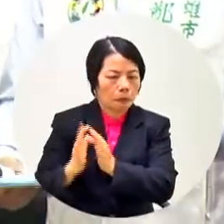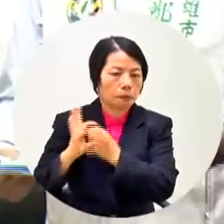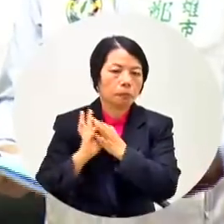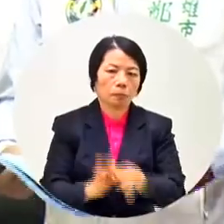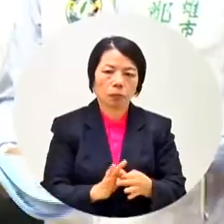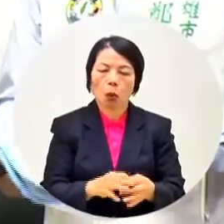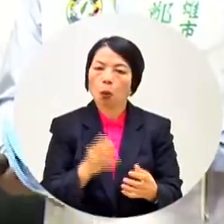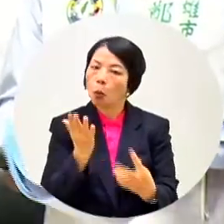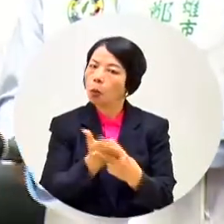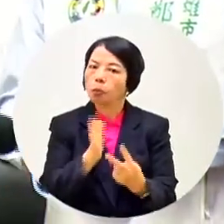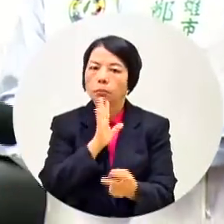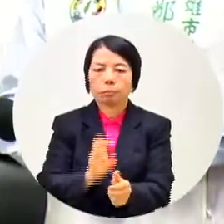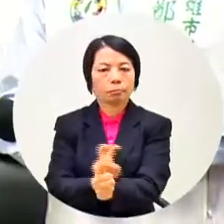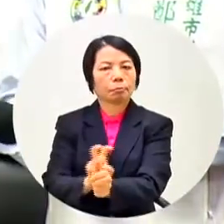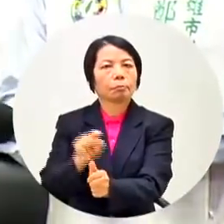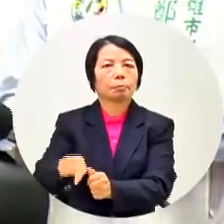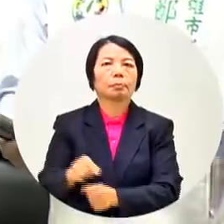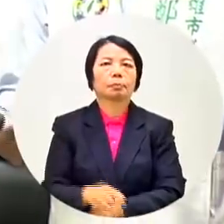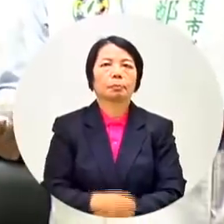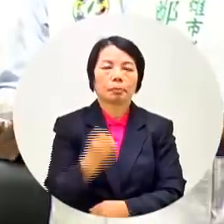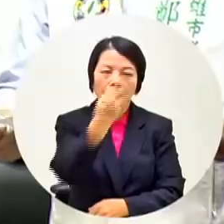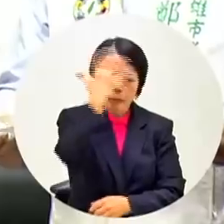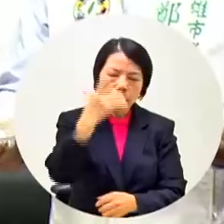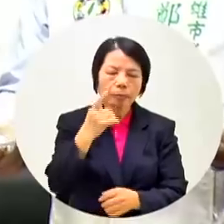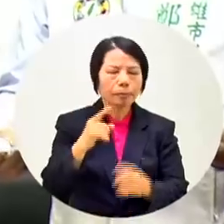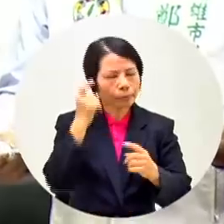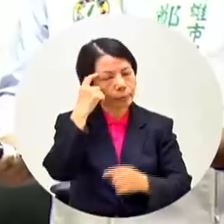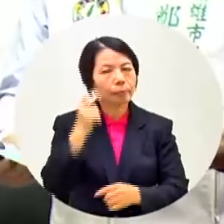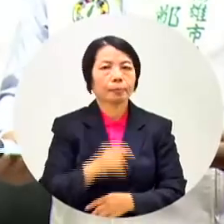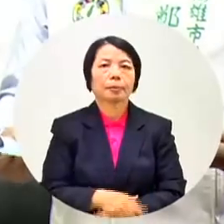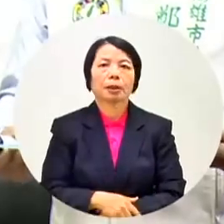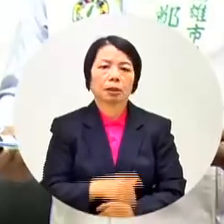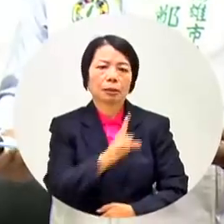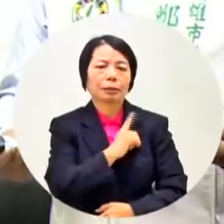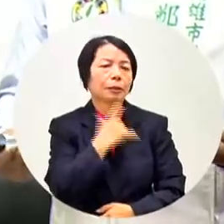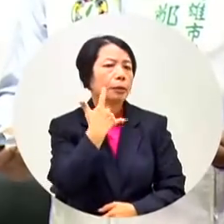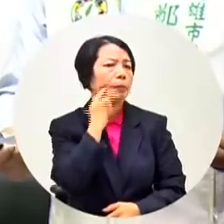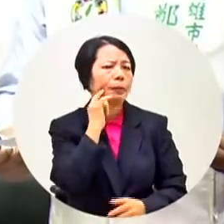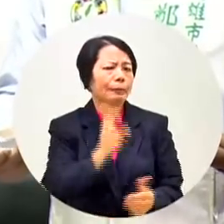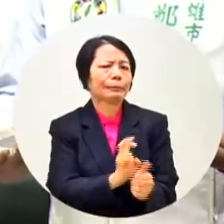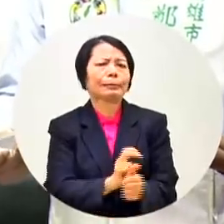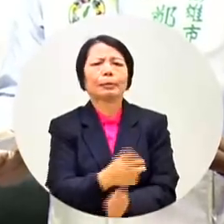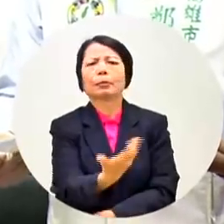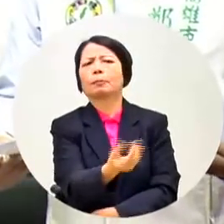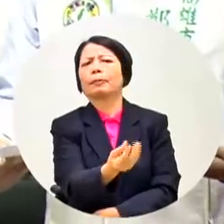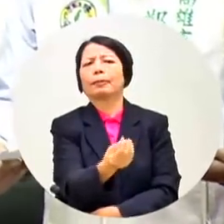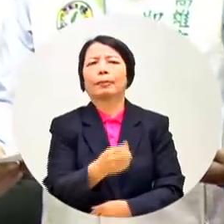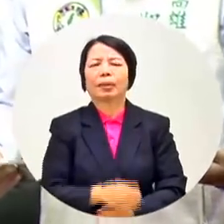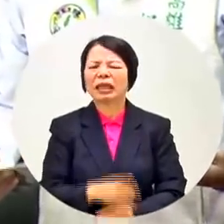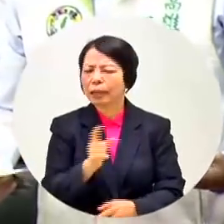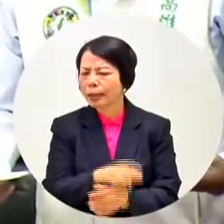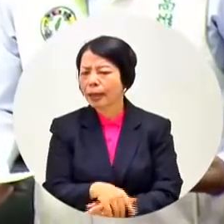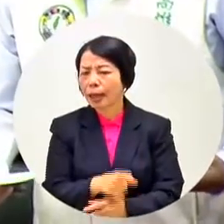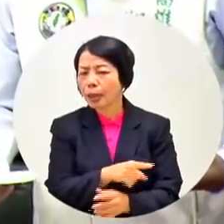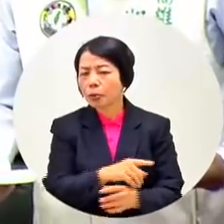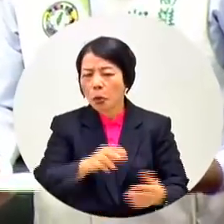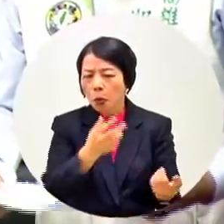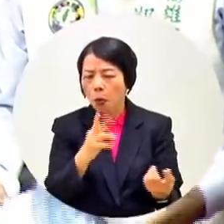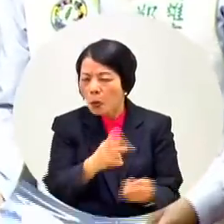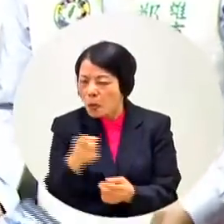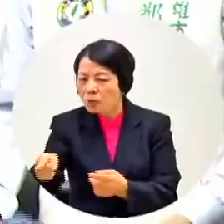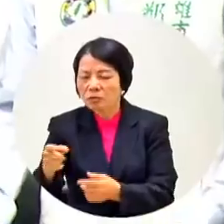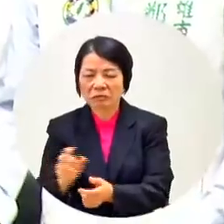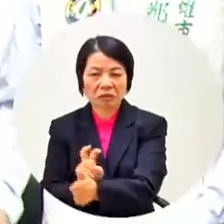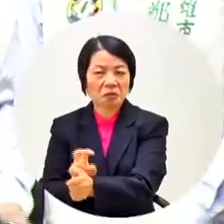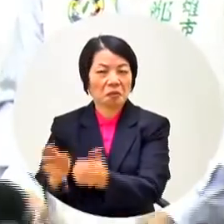想法：，家己老爸老母都要顾啊，你阁要叫去顾别人，只是给伊一个所在通住。我要拜托市长，这